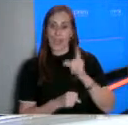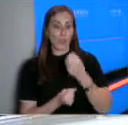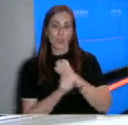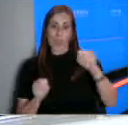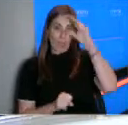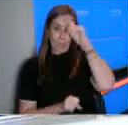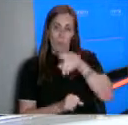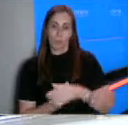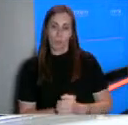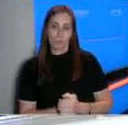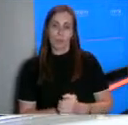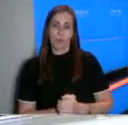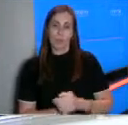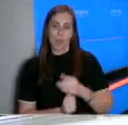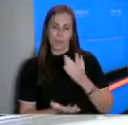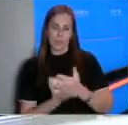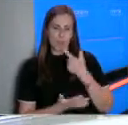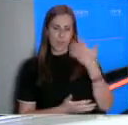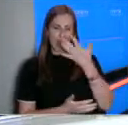לשחרר את הבחור. אבל ישנים.